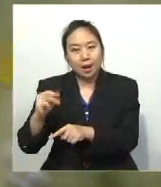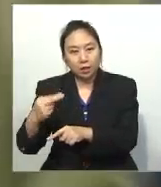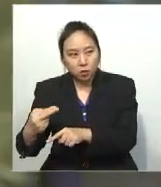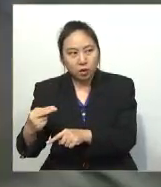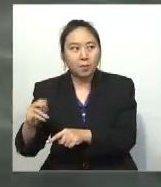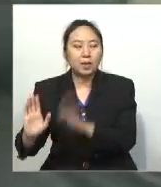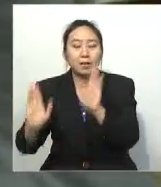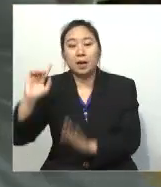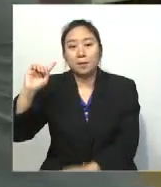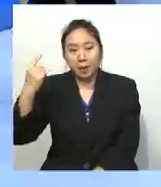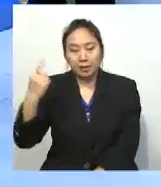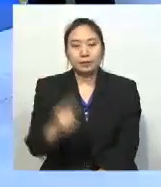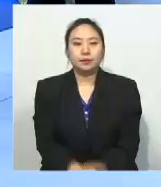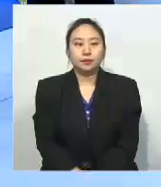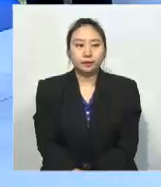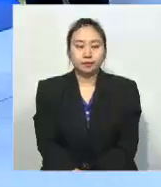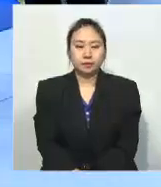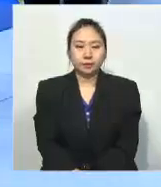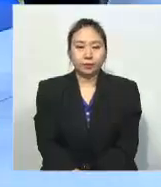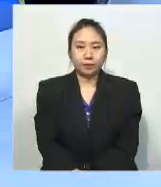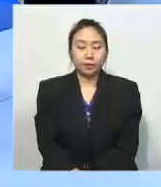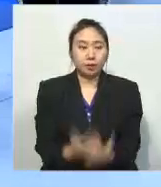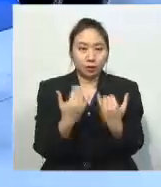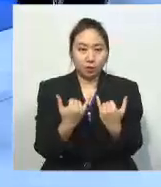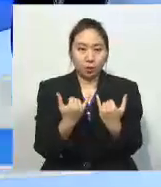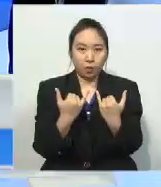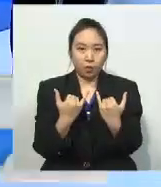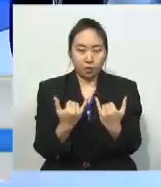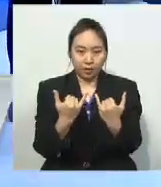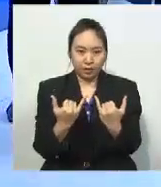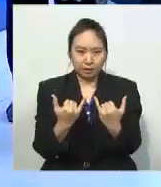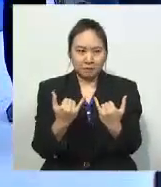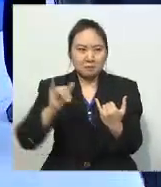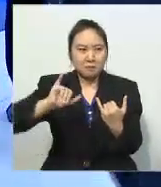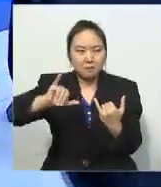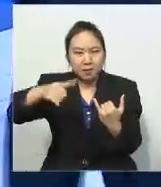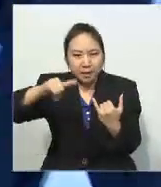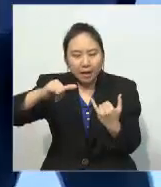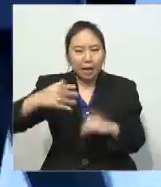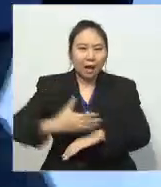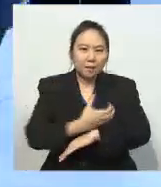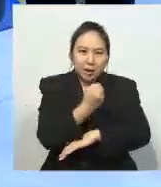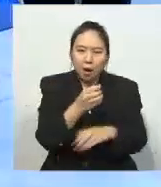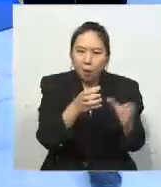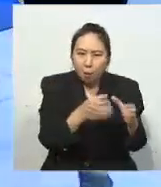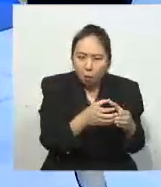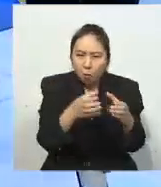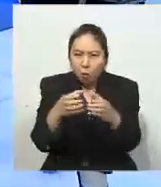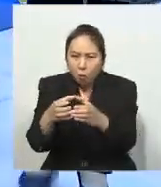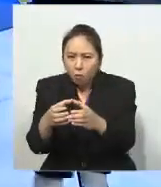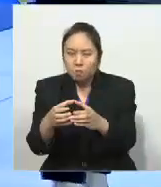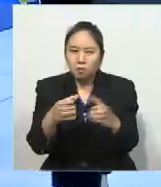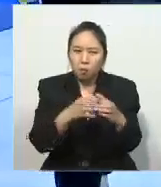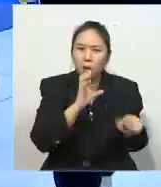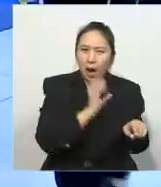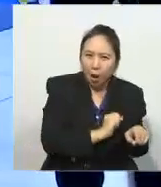าธิปไตยใหม่ครับผู้ชมครับขณะนี้เรายังไม่สามารถคาดเดาได้ว่าพรรคการเมืองใหม่พรรคการเมืองใหม่หรือว่าพรรคการเ